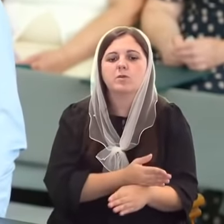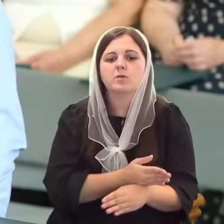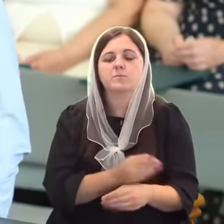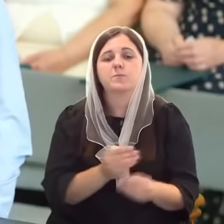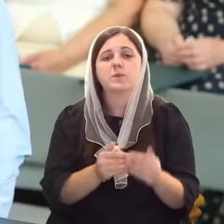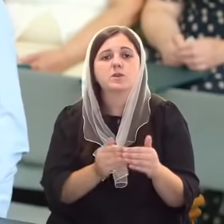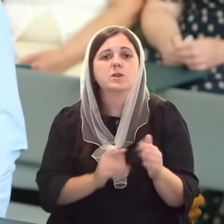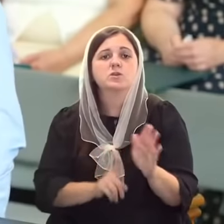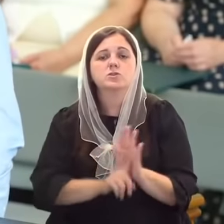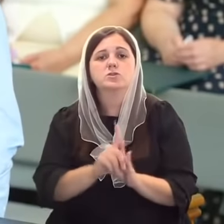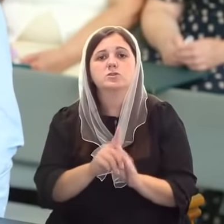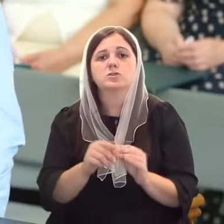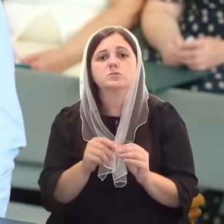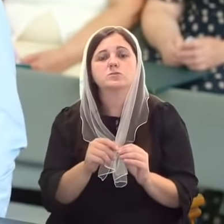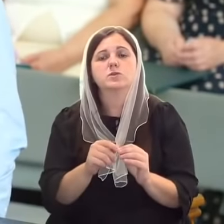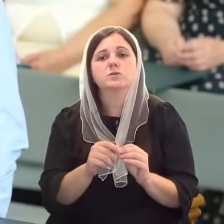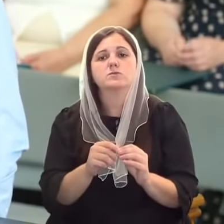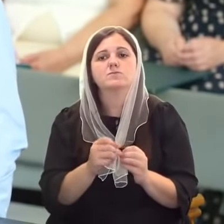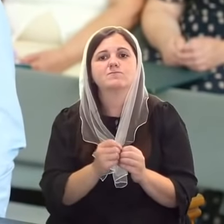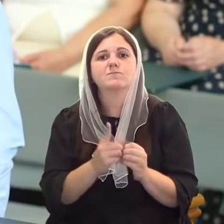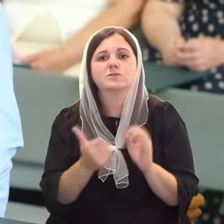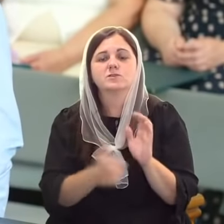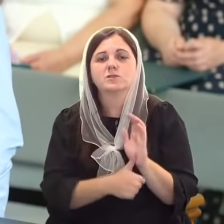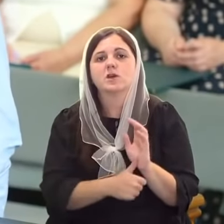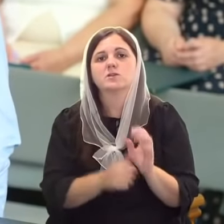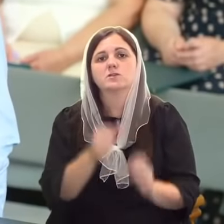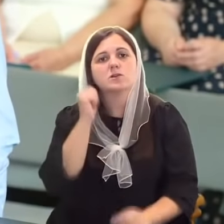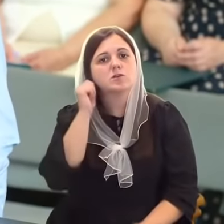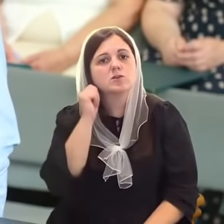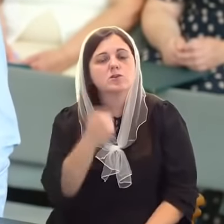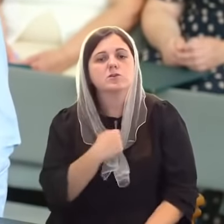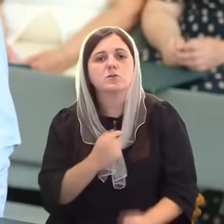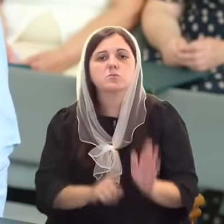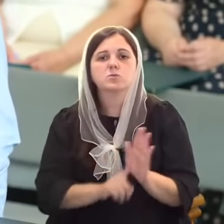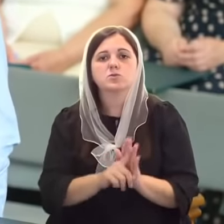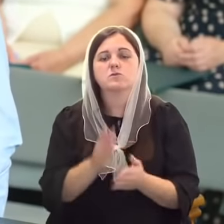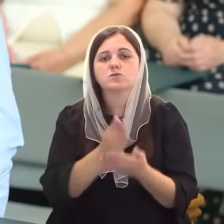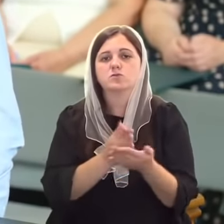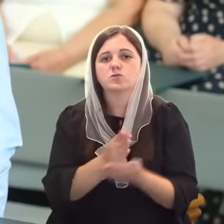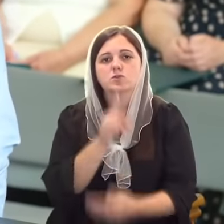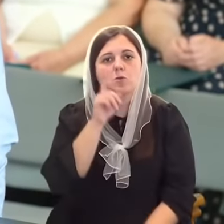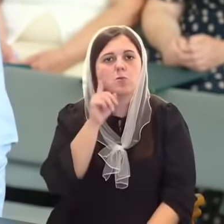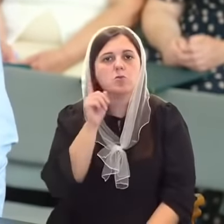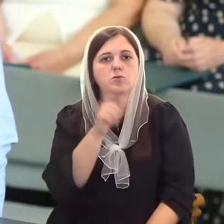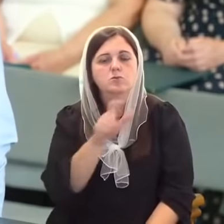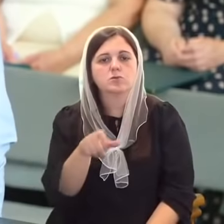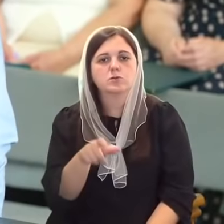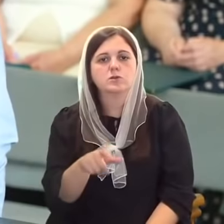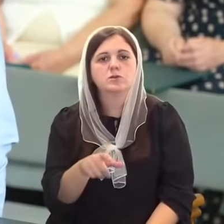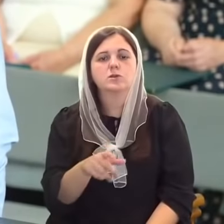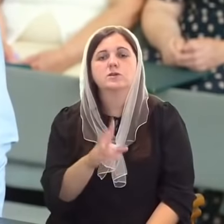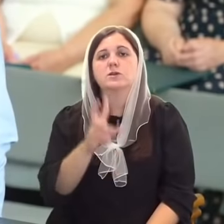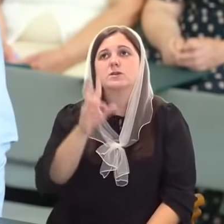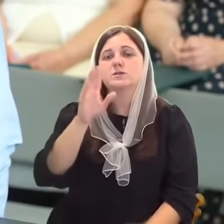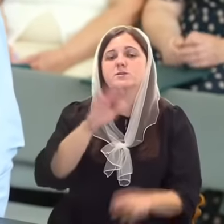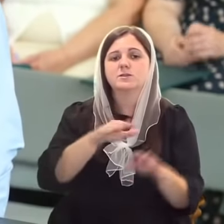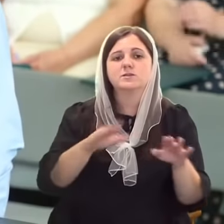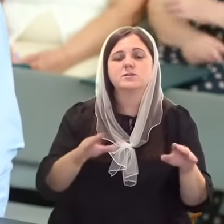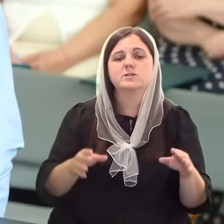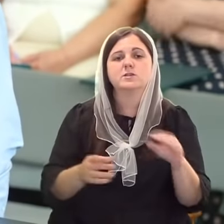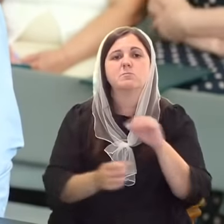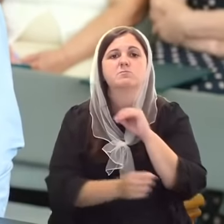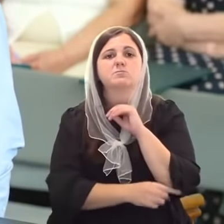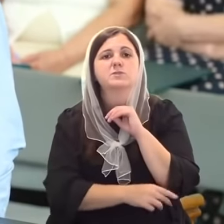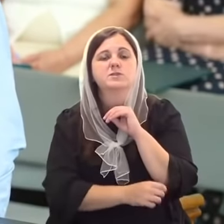нести молодежное служение в той церкви, где начинал служить. Я начал служить детям-сиротам. Когда я вышел с